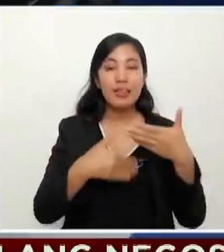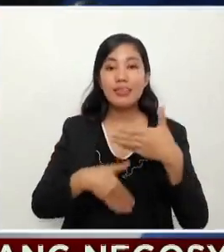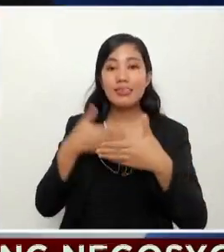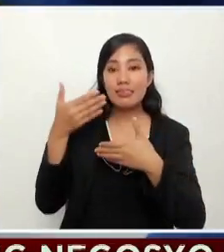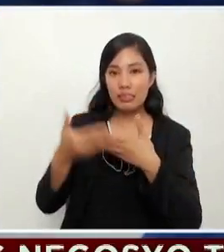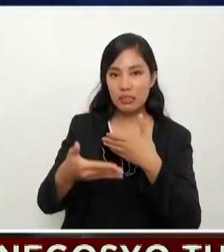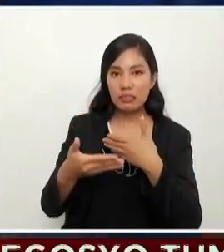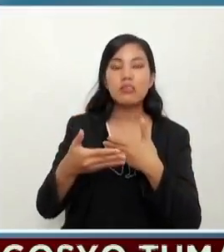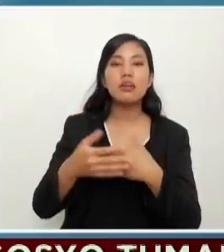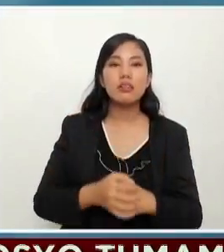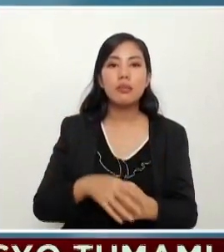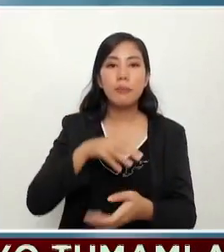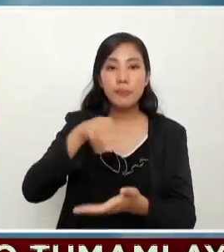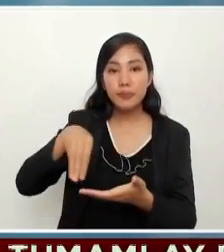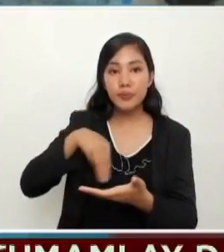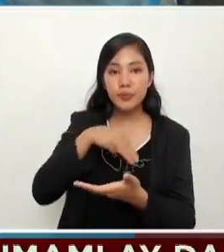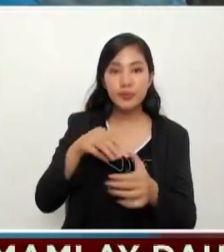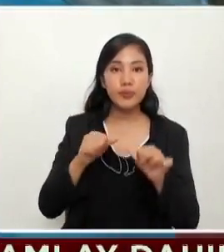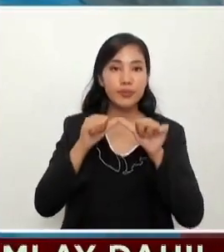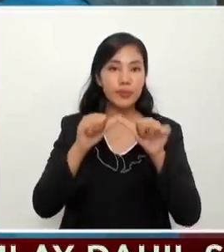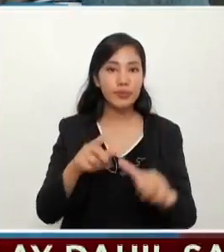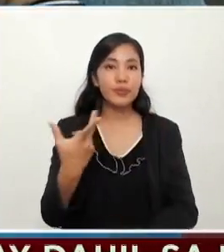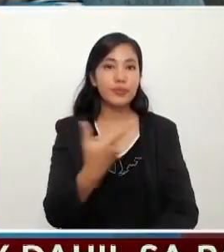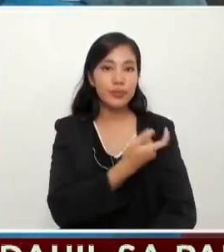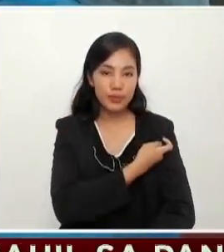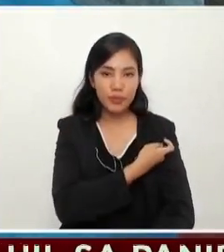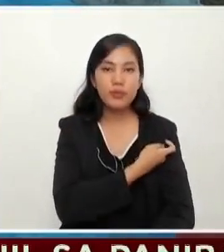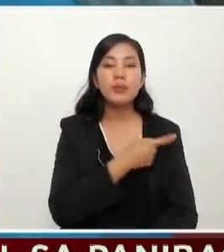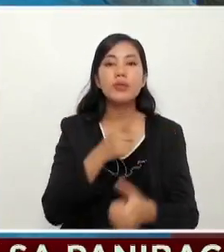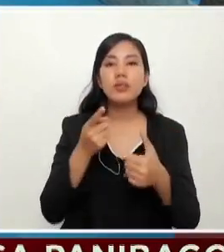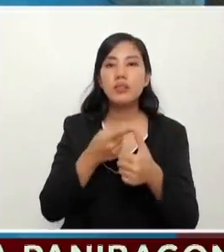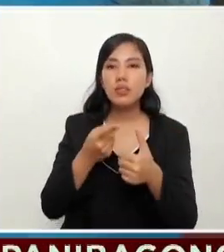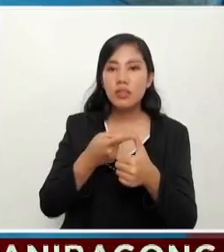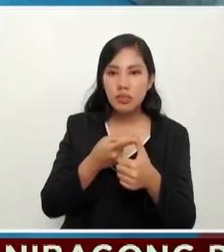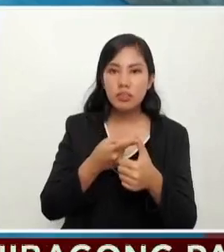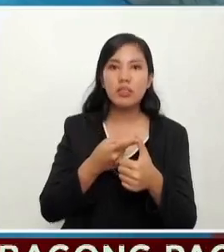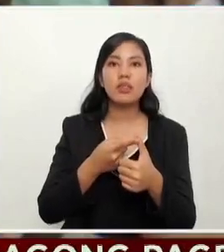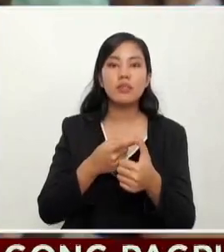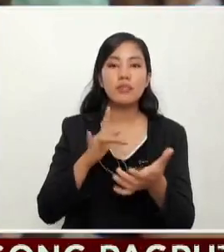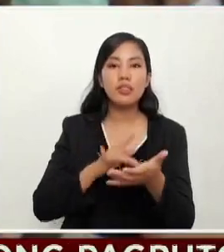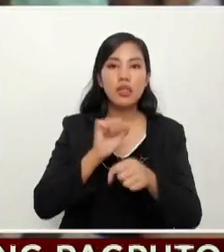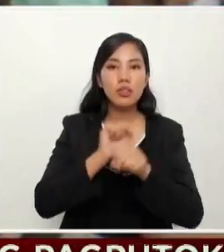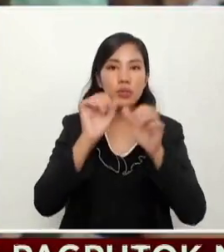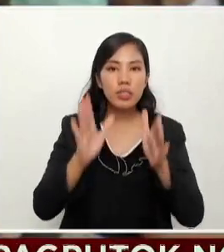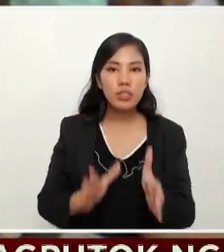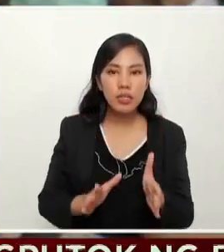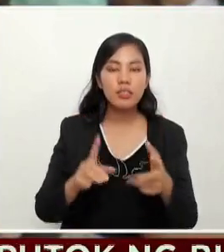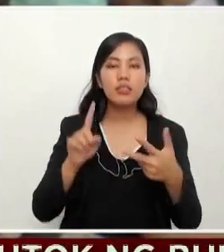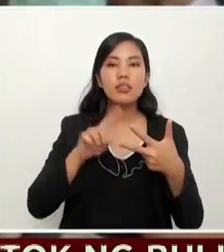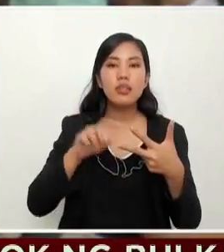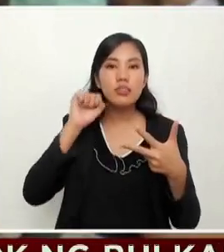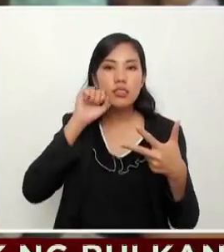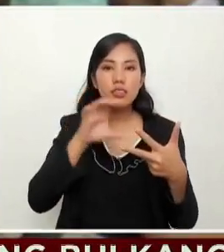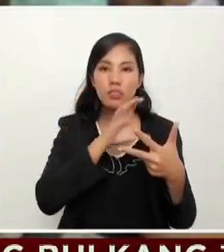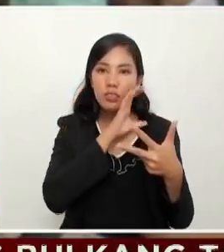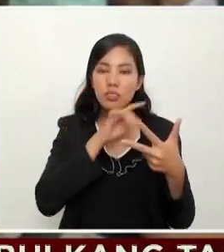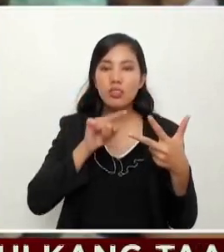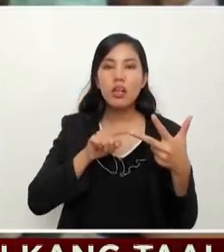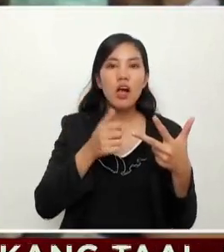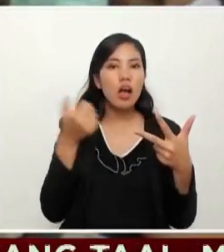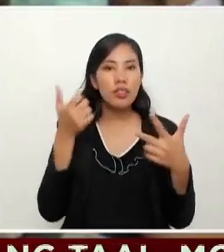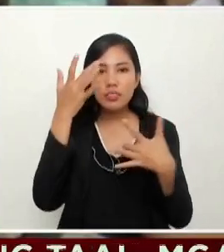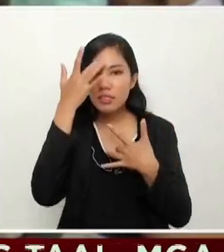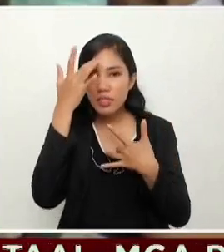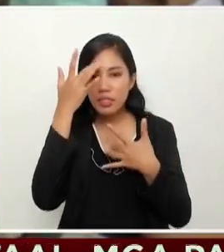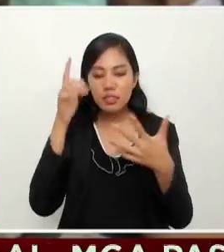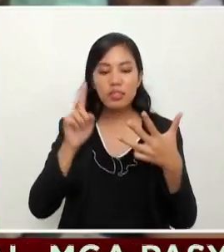workers, senior citizens, mga may sakit at mga OFW kabilang ang seafarers. Itong Moderna lang daw ang tinatanggap sa